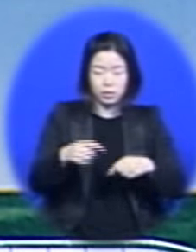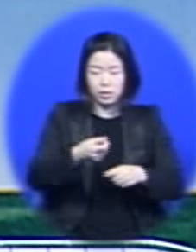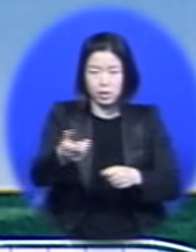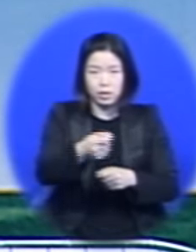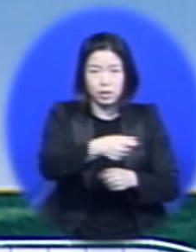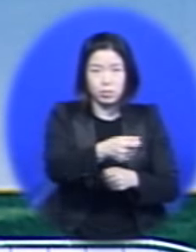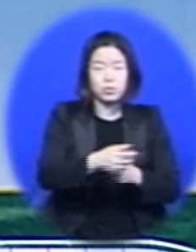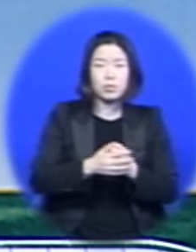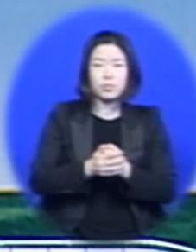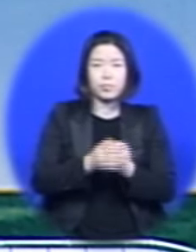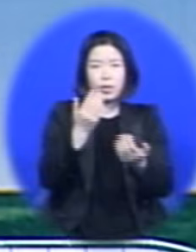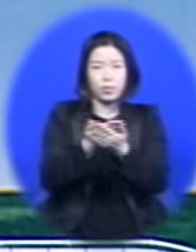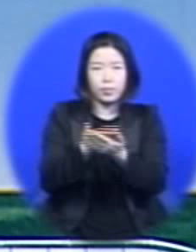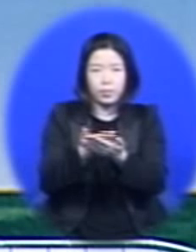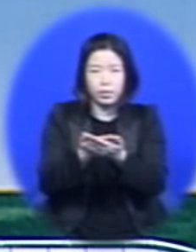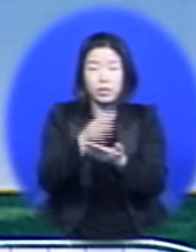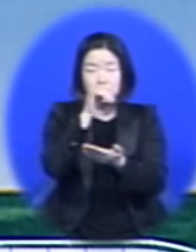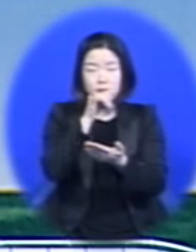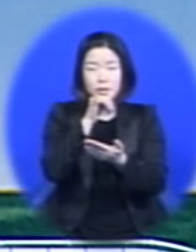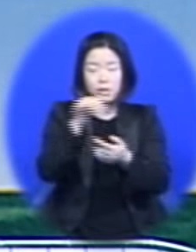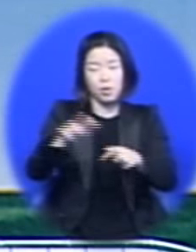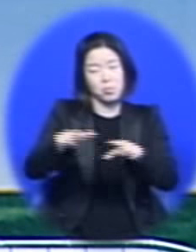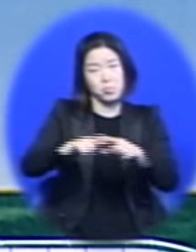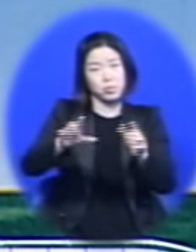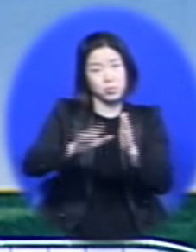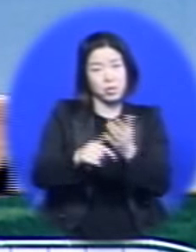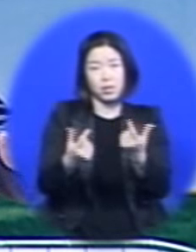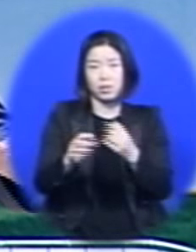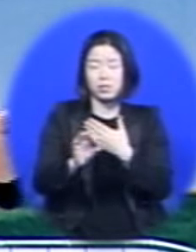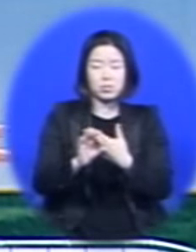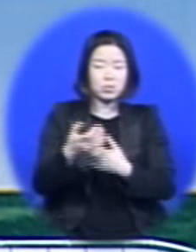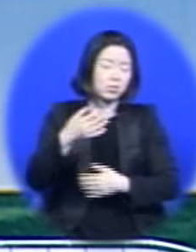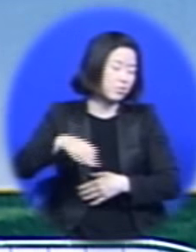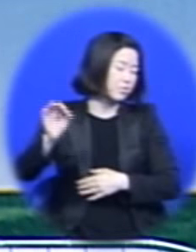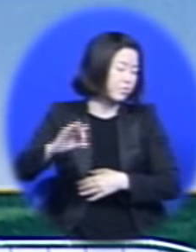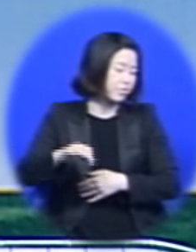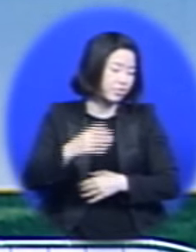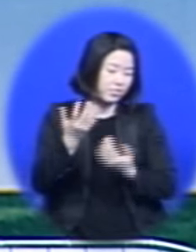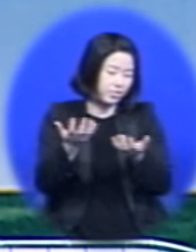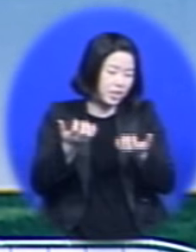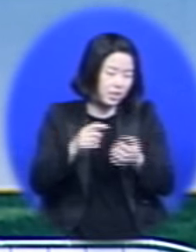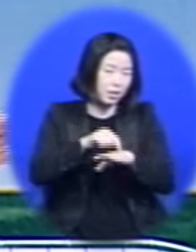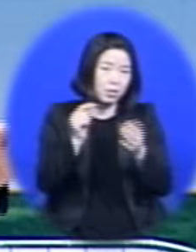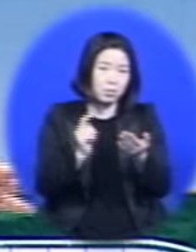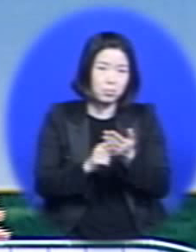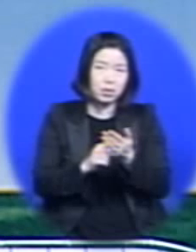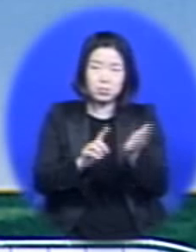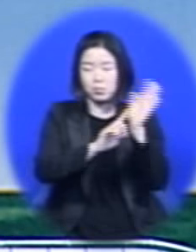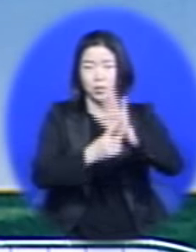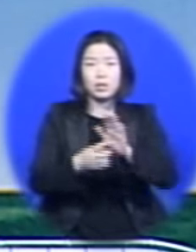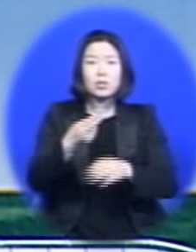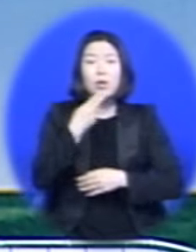나눠주더래요. 구걸을 하는 거죠. 평소 같으면은 거들떠보지도 않고 인색한 마음으로 반응도 안